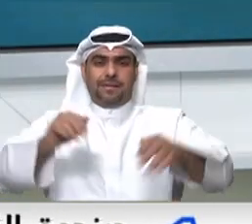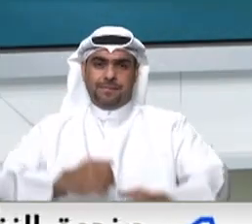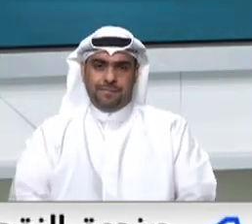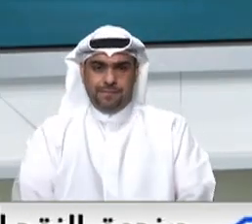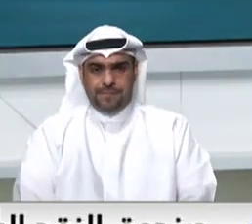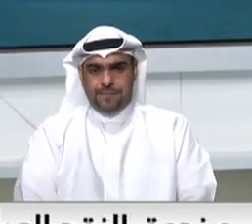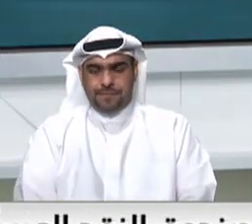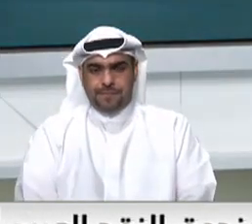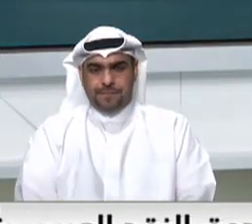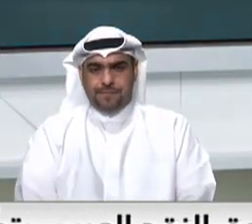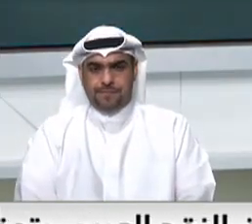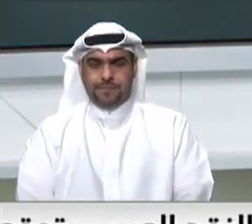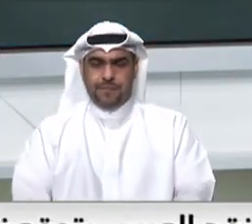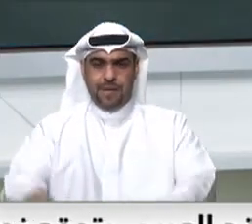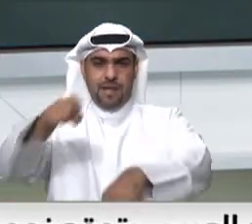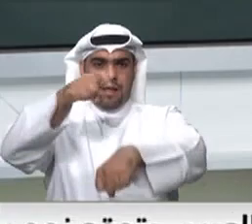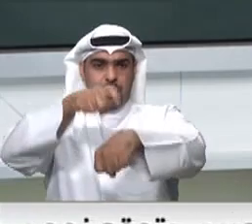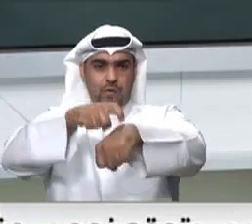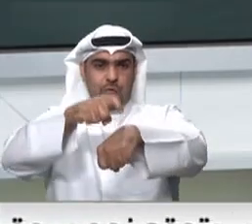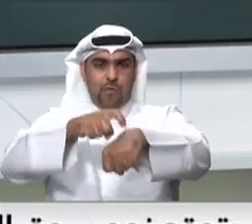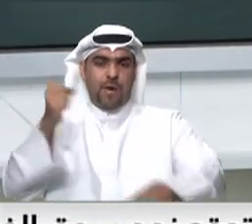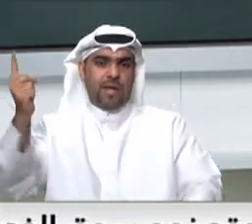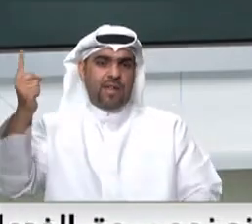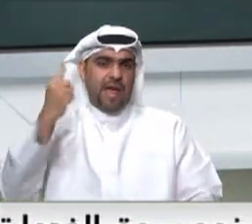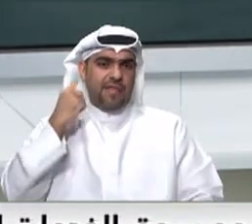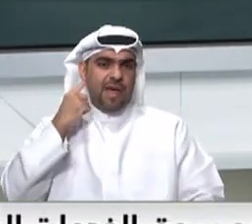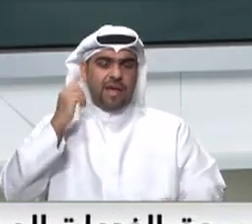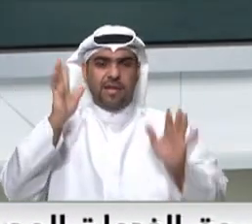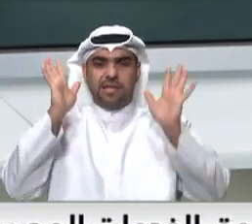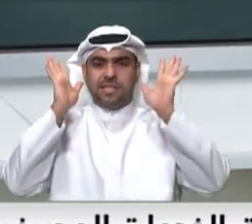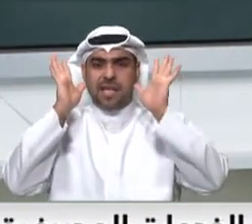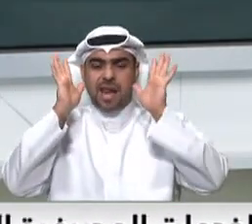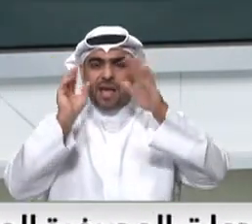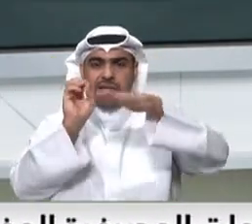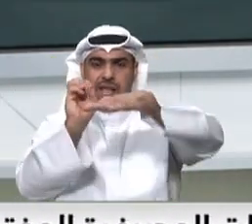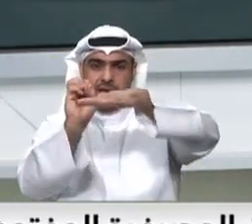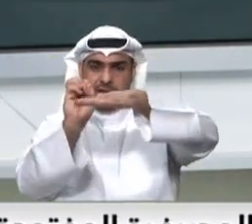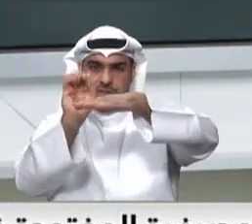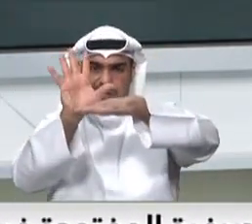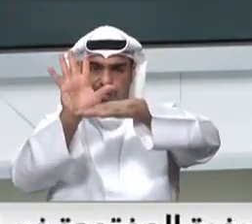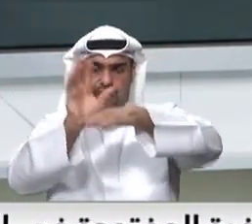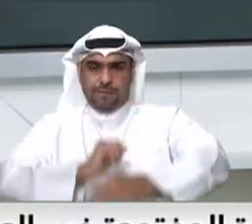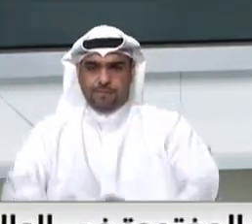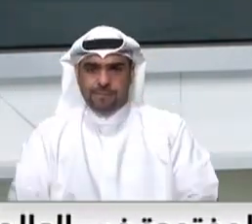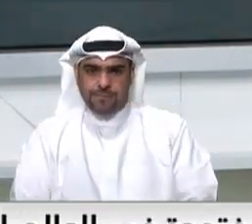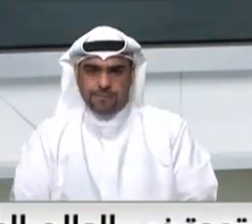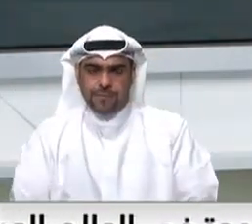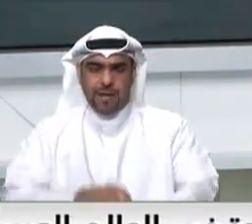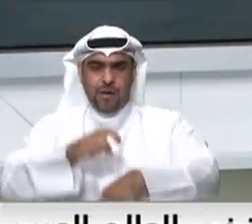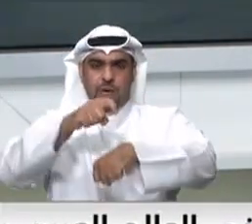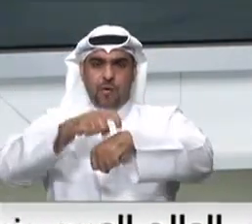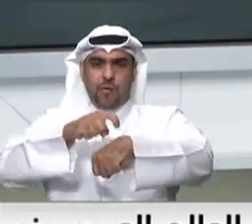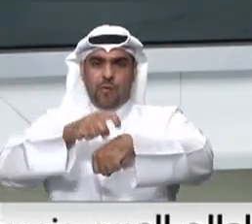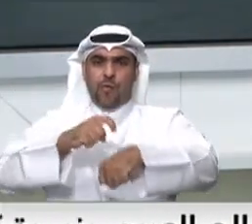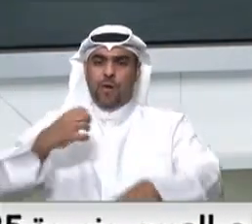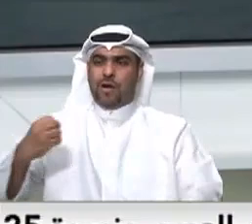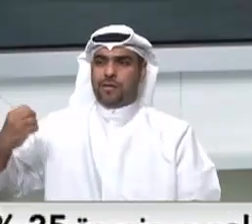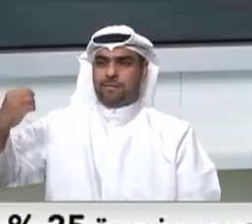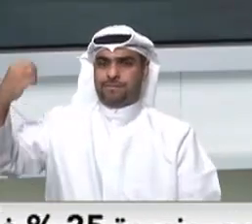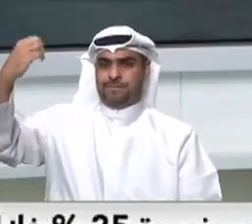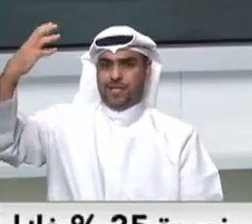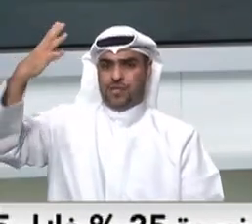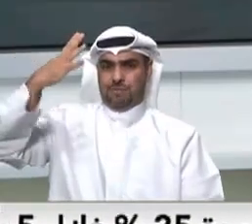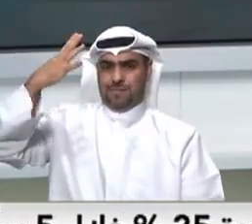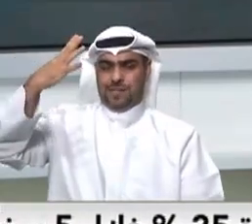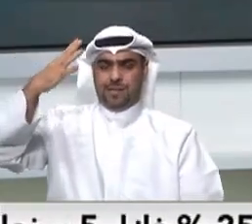ضعيفه المواقيت باذن الله حسب التوقيت المحلي لمدينه الكويت موعد اذان الفير الساعه 4 و36 شروق